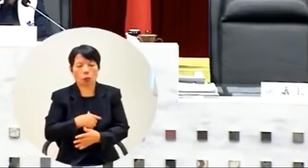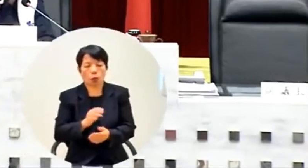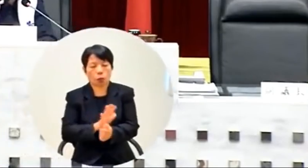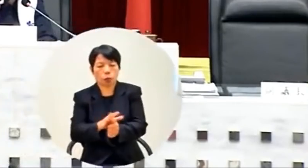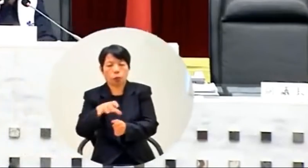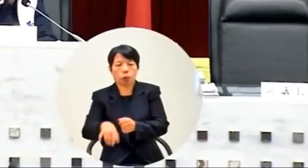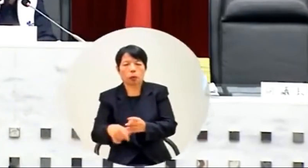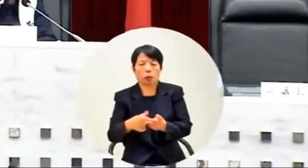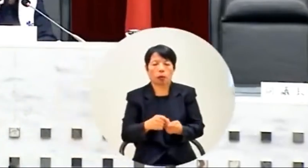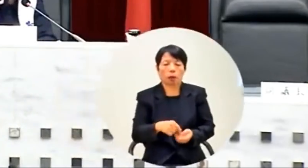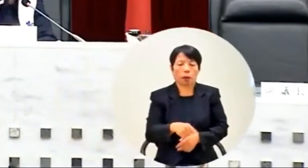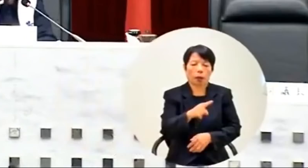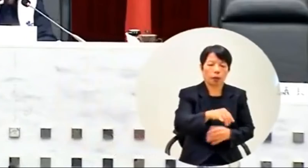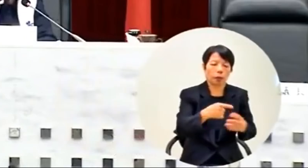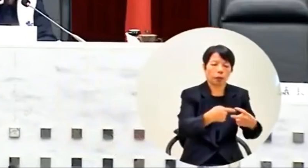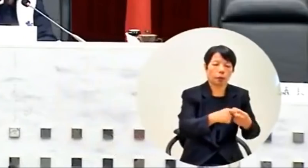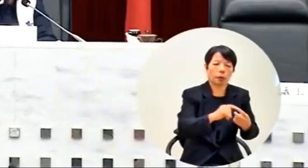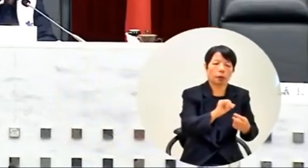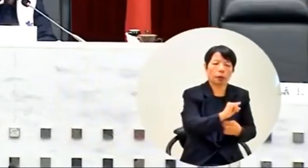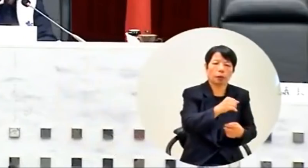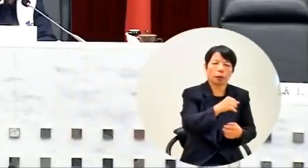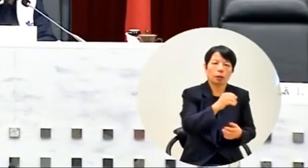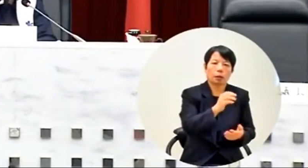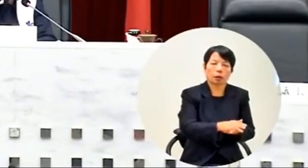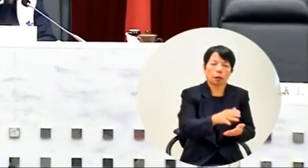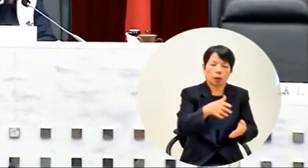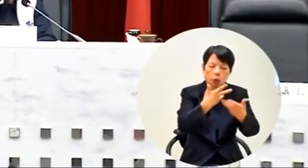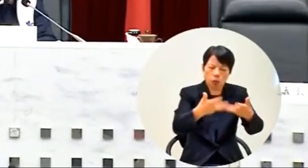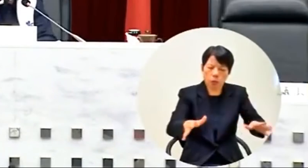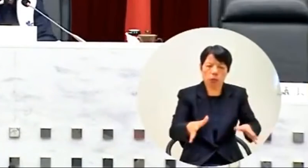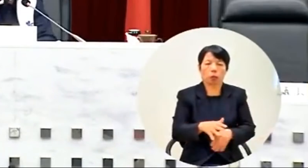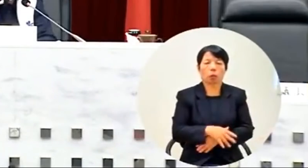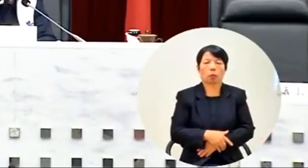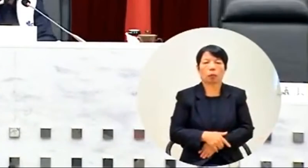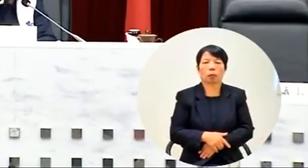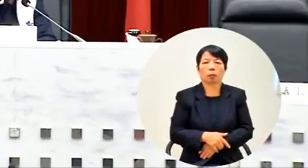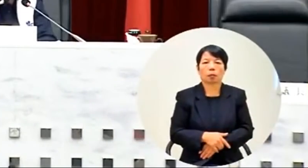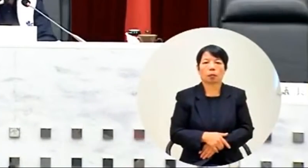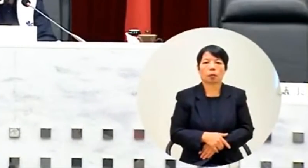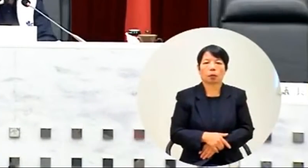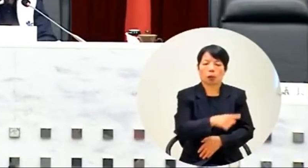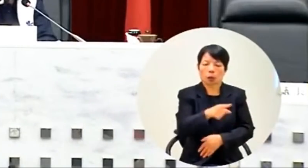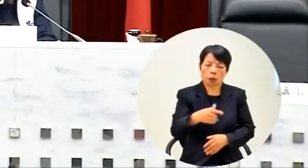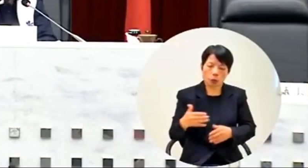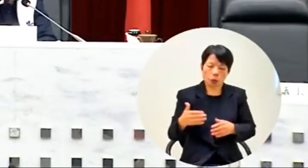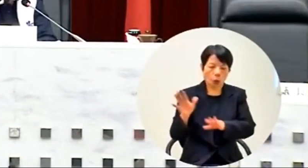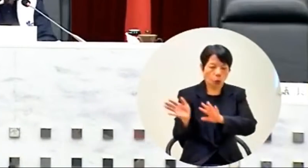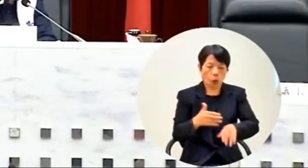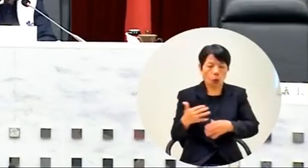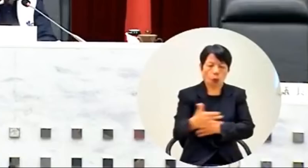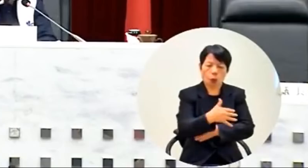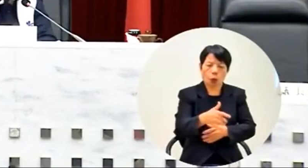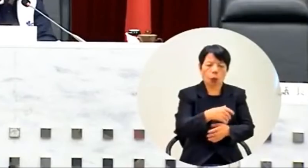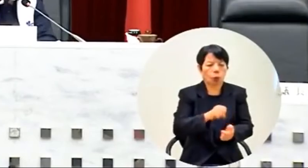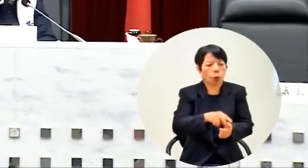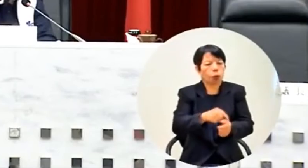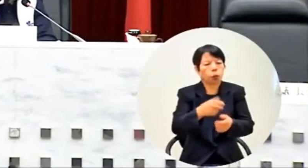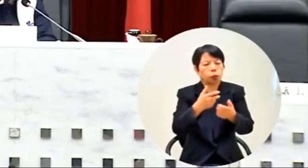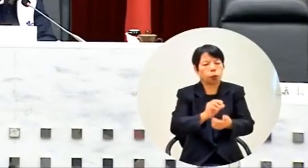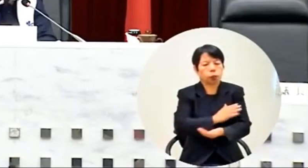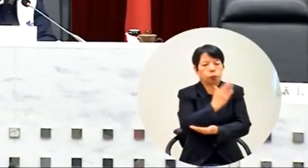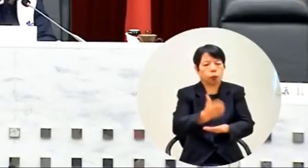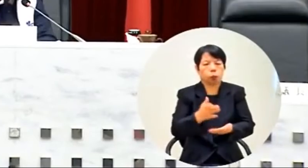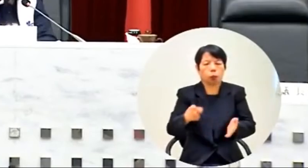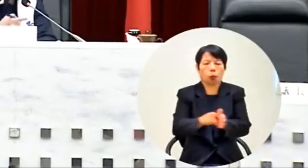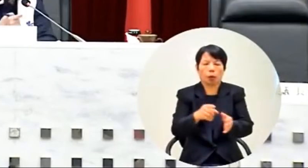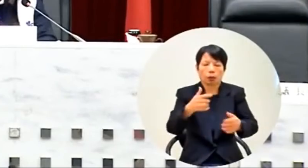个雅竹议员都一并哈，都有很多这种哈这种渔获，那希望说我们那个海洋